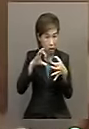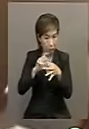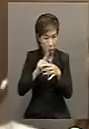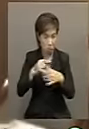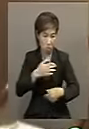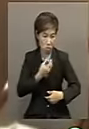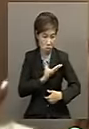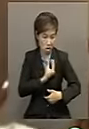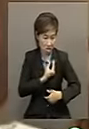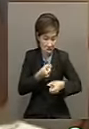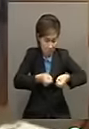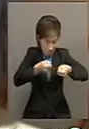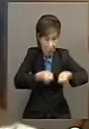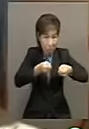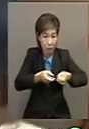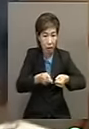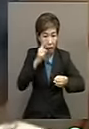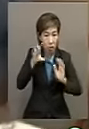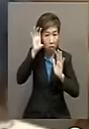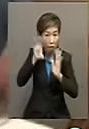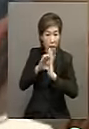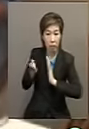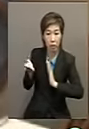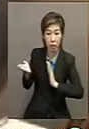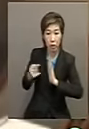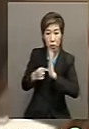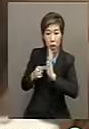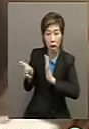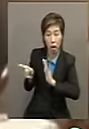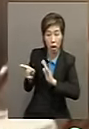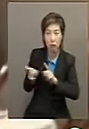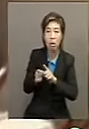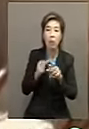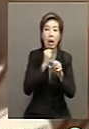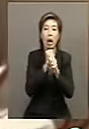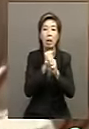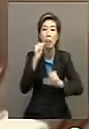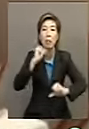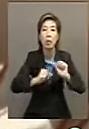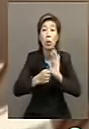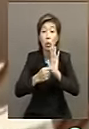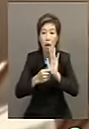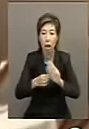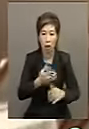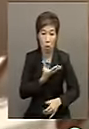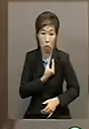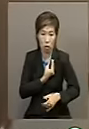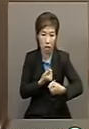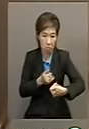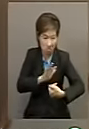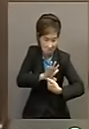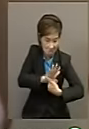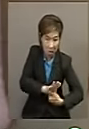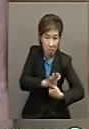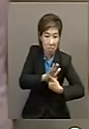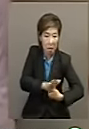การปั๊มหัวใจนะครับอย่างภาพที่เห็นนะครับภาพที่เห็นก็จะเป็นการสาธิตการปั๊มหัวใจนะครับให้เห็น